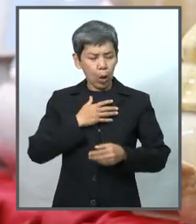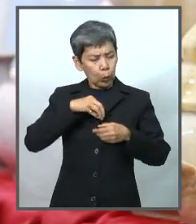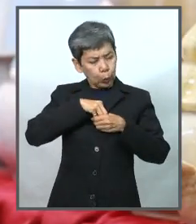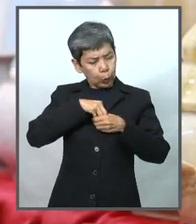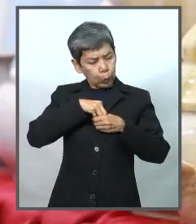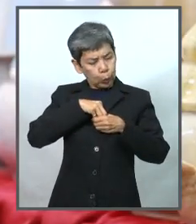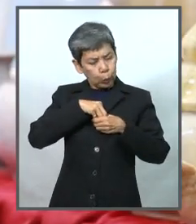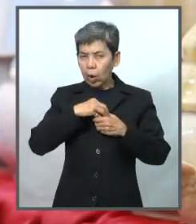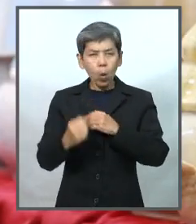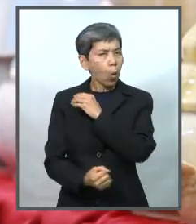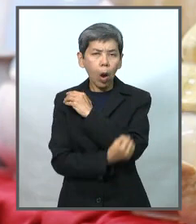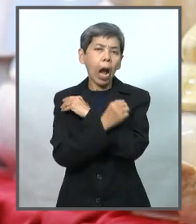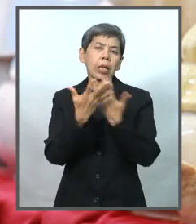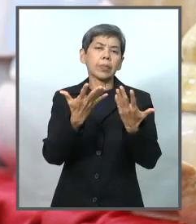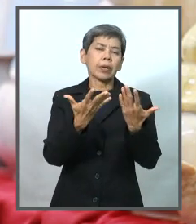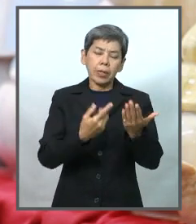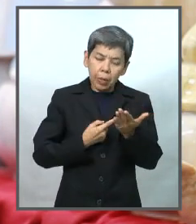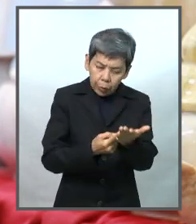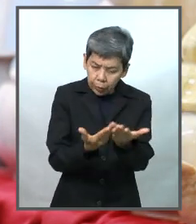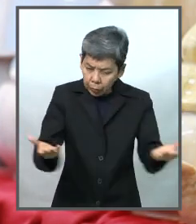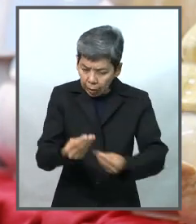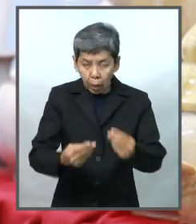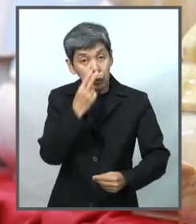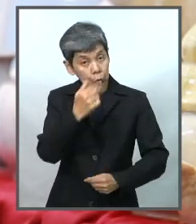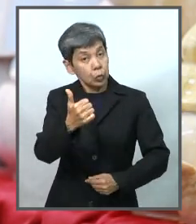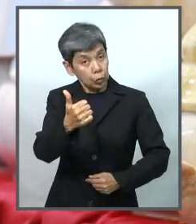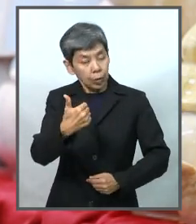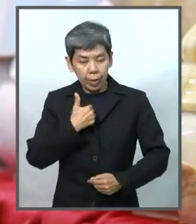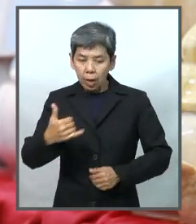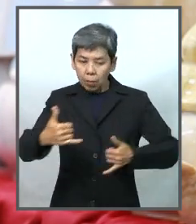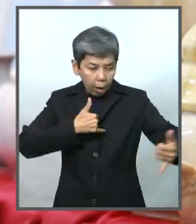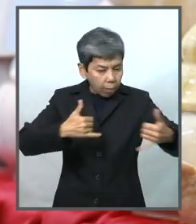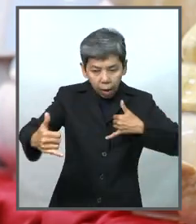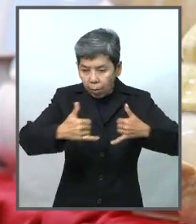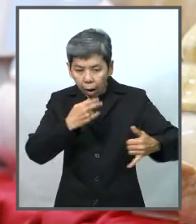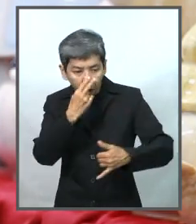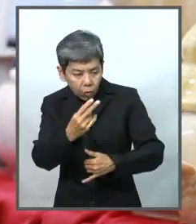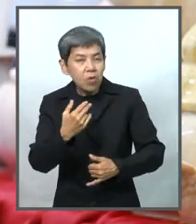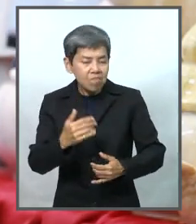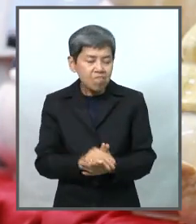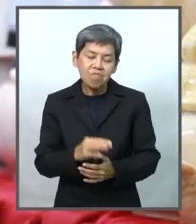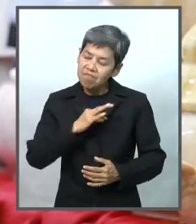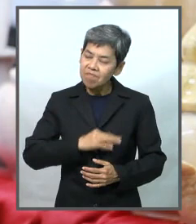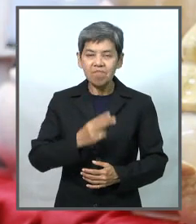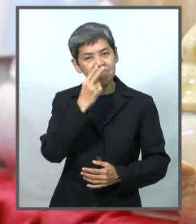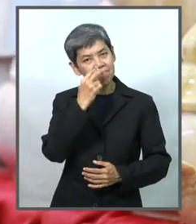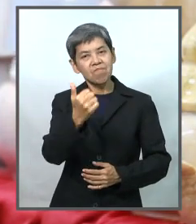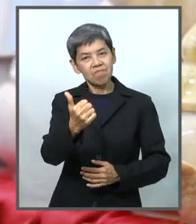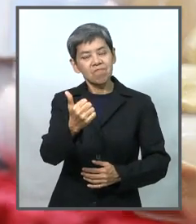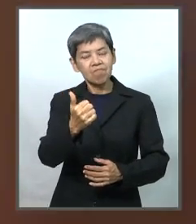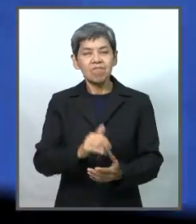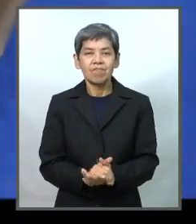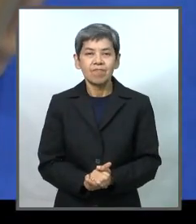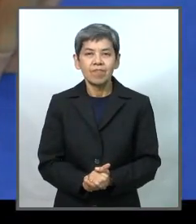หมู่บ้านเราไม่มีโอกาสที่เนาะอันนี้จะดีมากเราจะมีลูกค้าเพิ่มนะครับนะมันดีมากเลยครับนะง